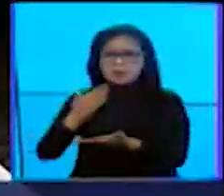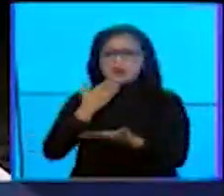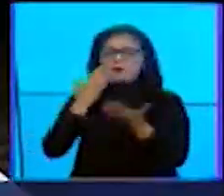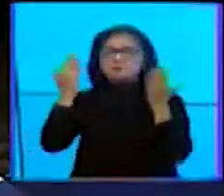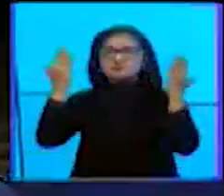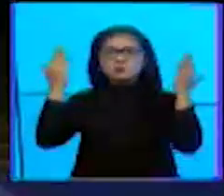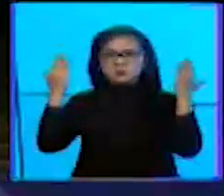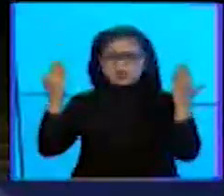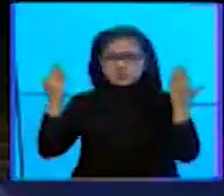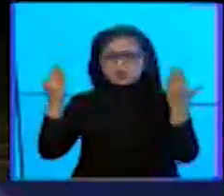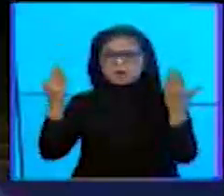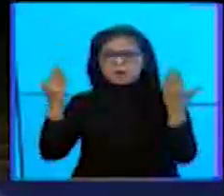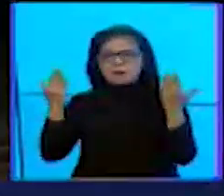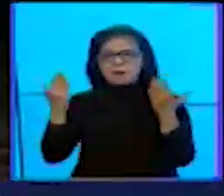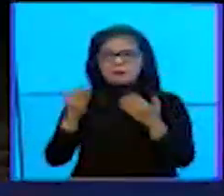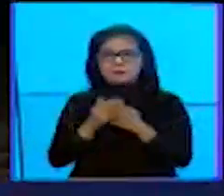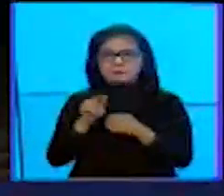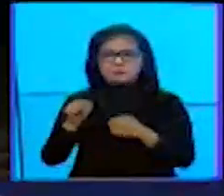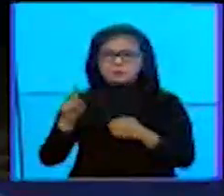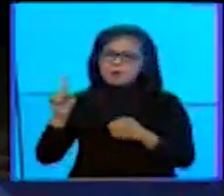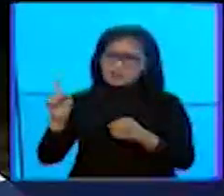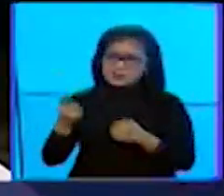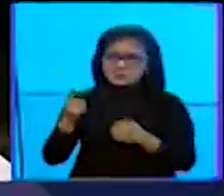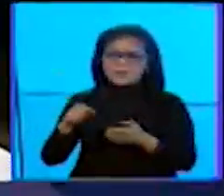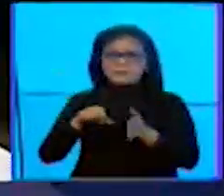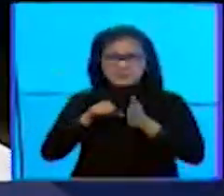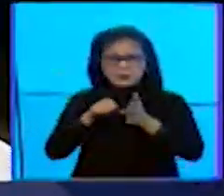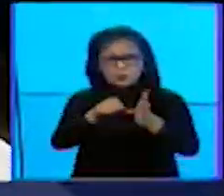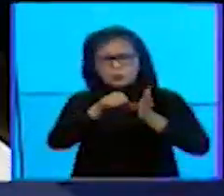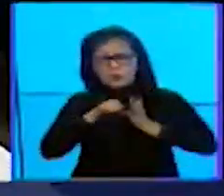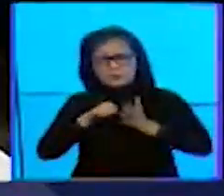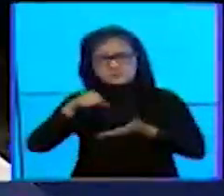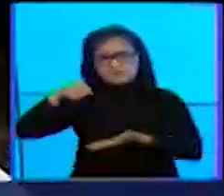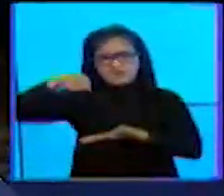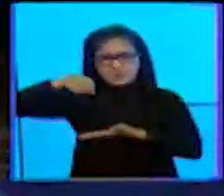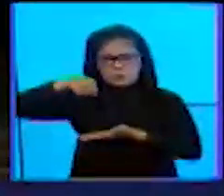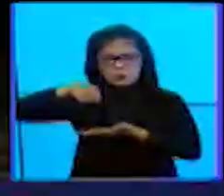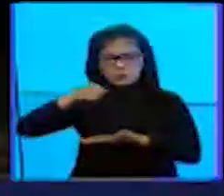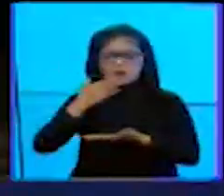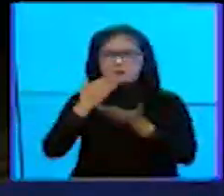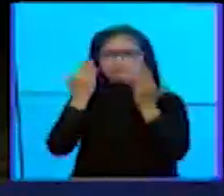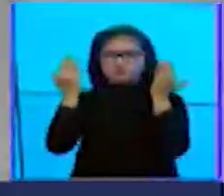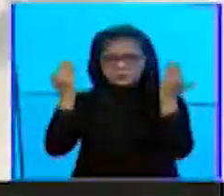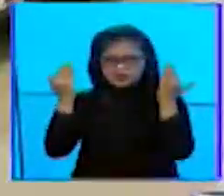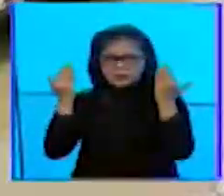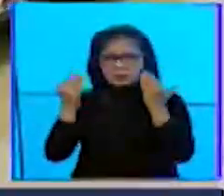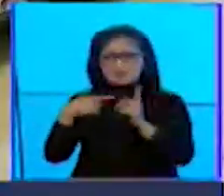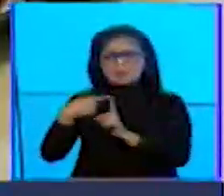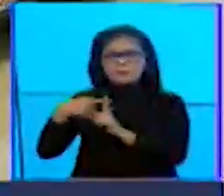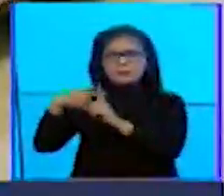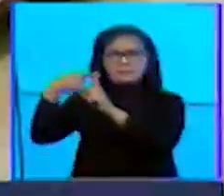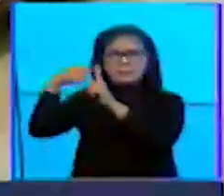buat adanya ini sembako, kita bisa bakal nambah-nambah. Dengan